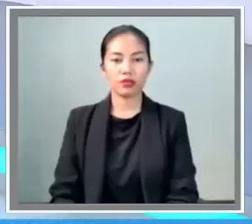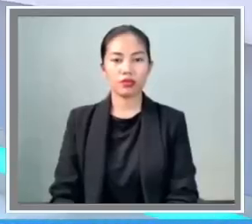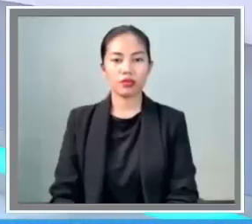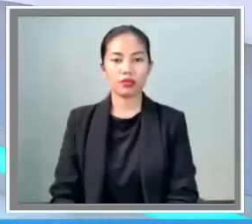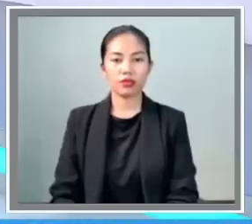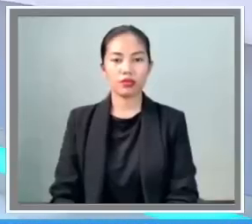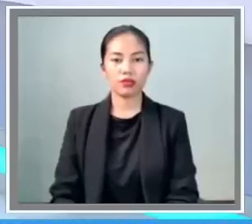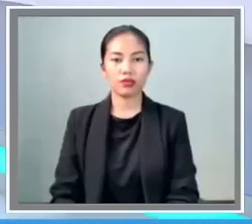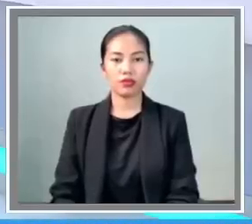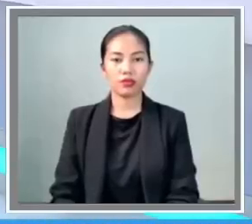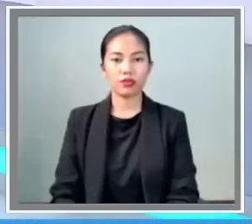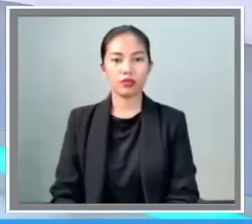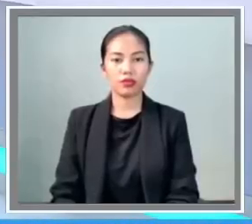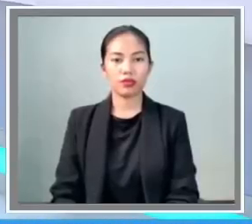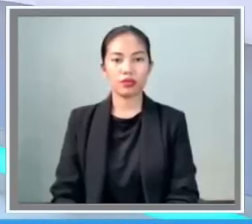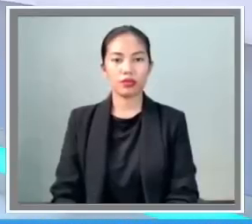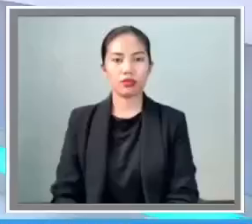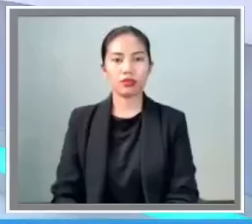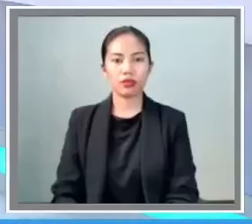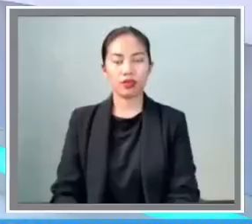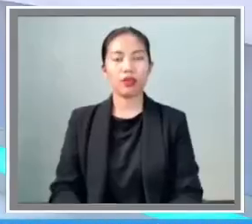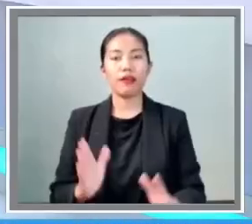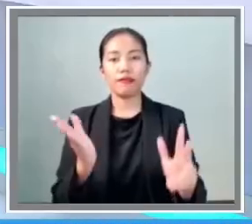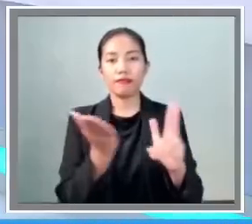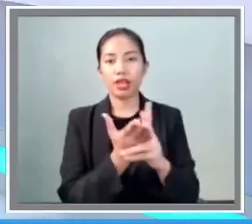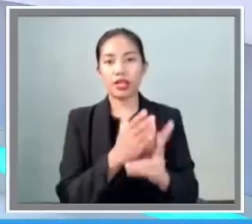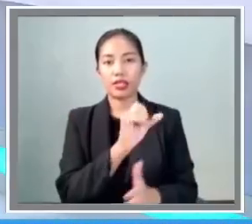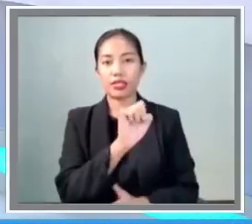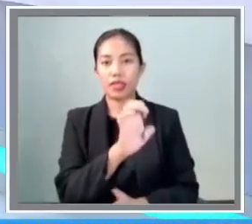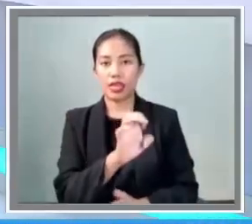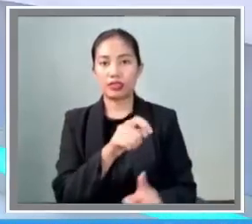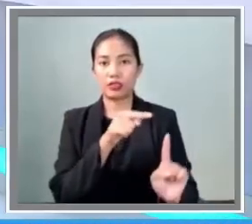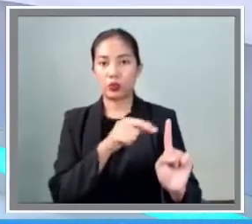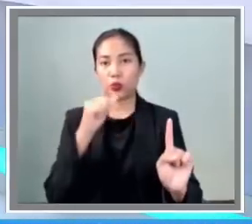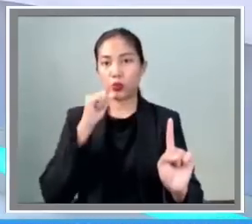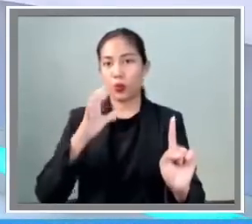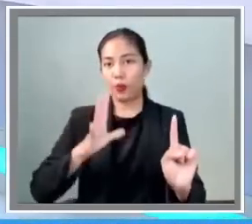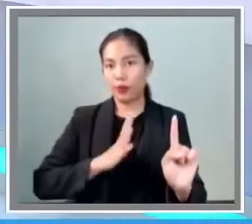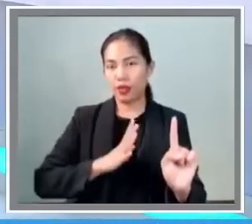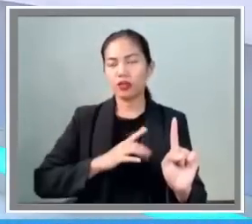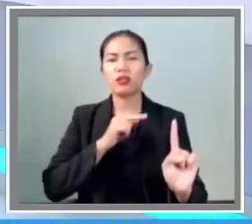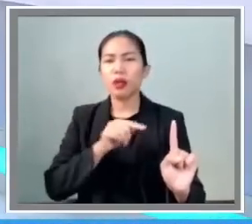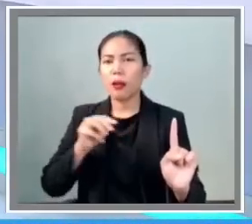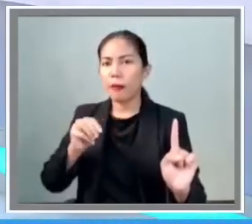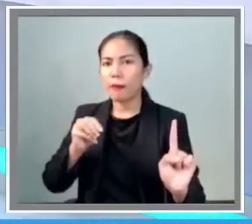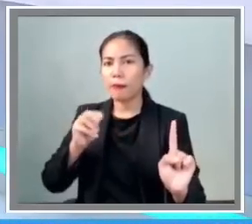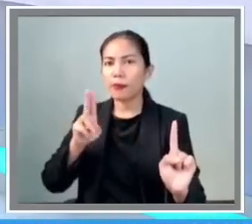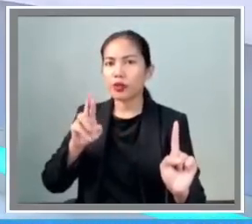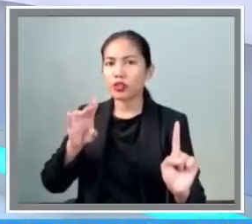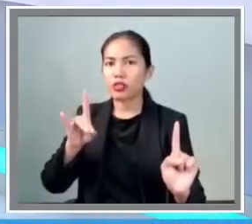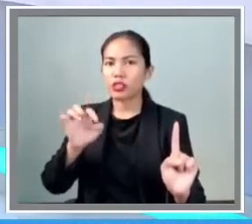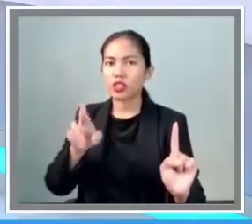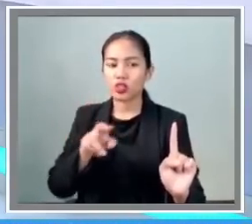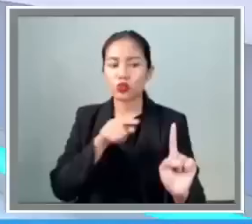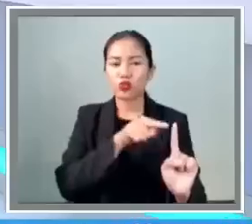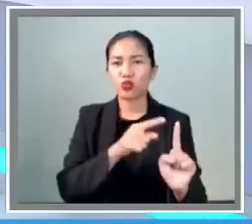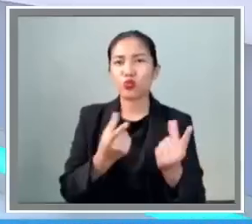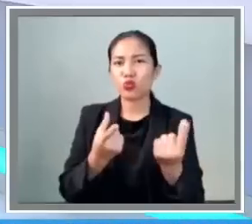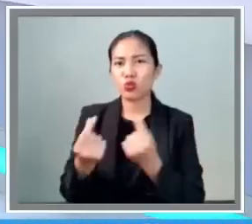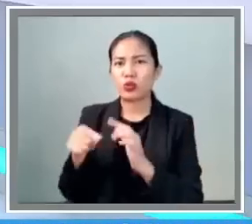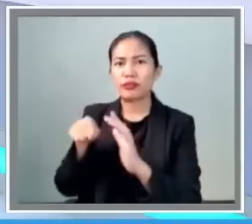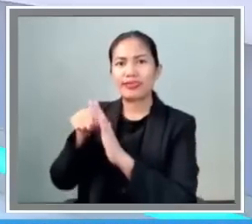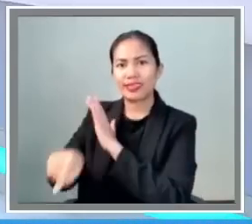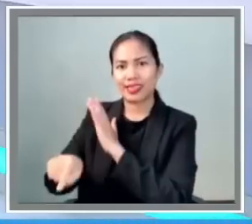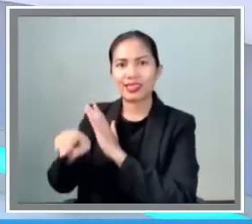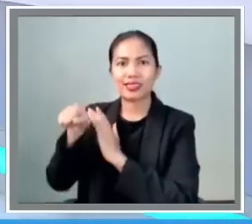kasong murder ang isinampa sa 70 anyos na Ginang sa Davao City na pumatay umano sa kanyang kasambahay yan balitang